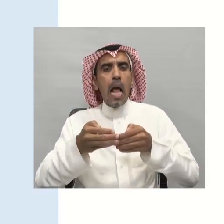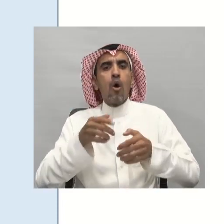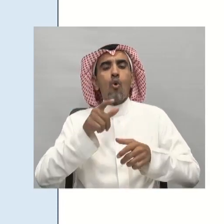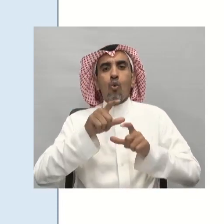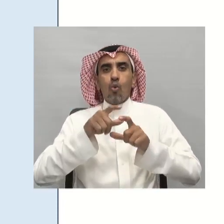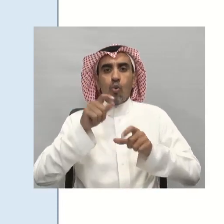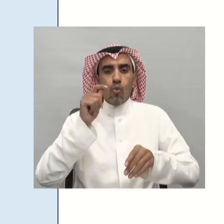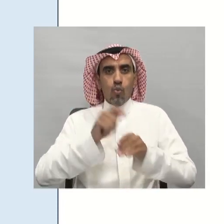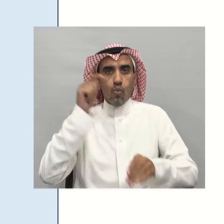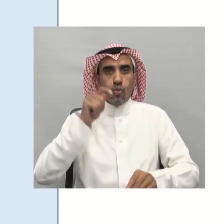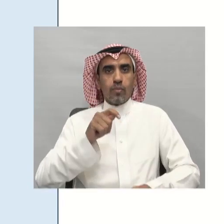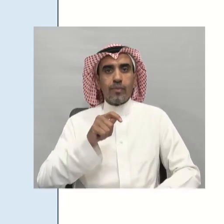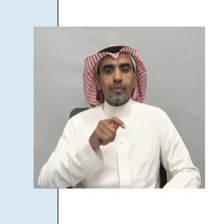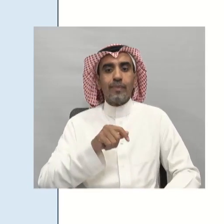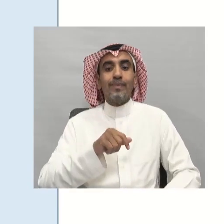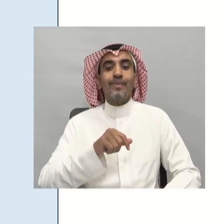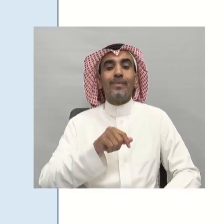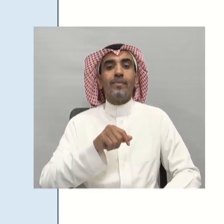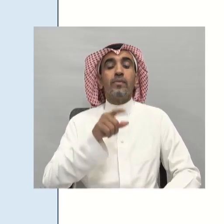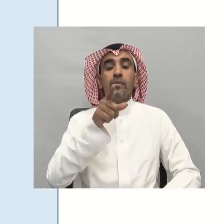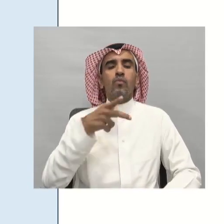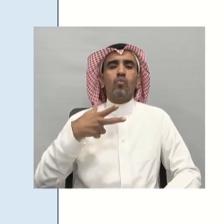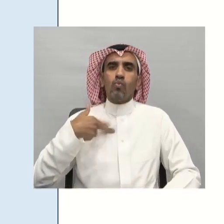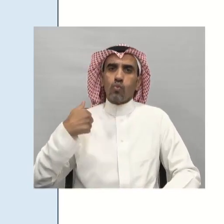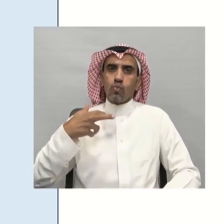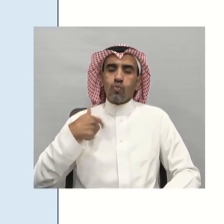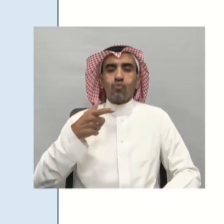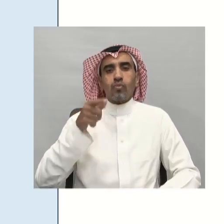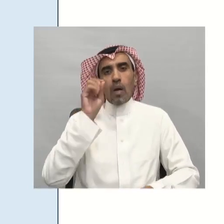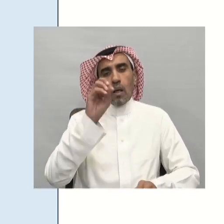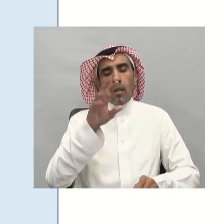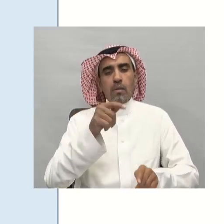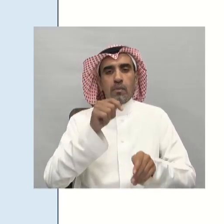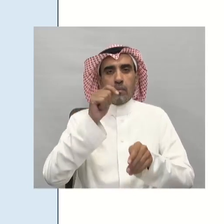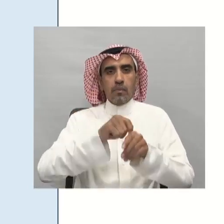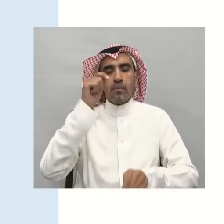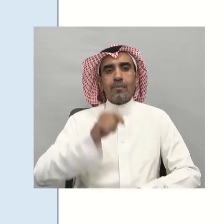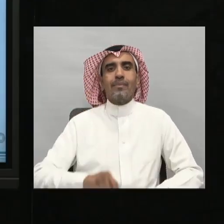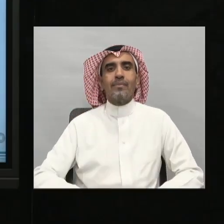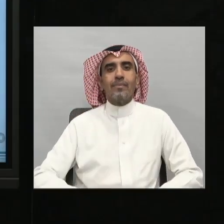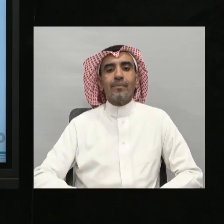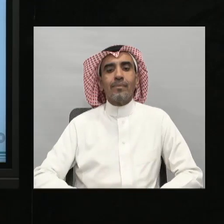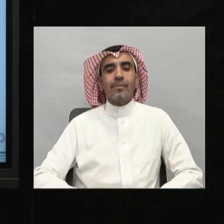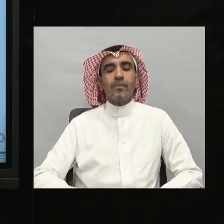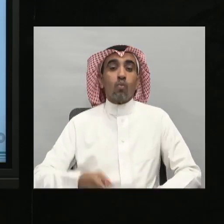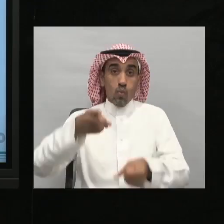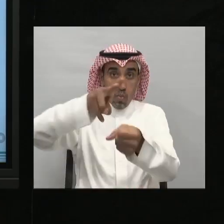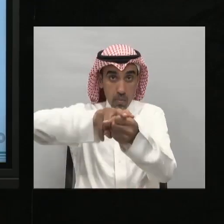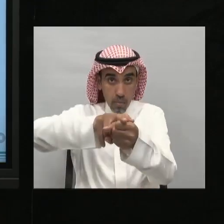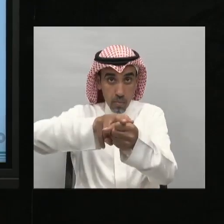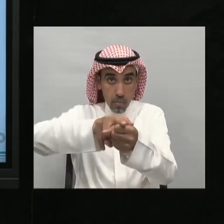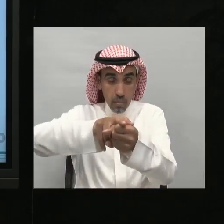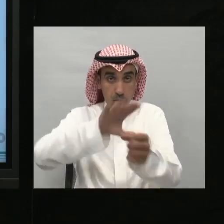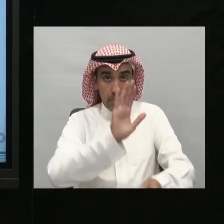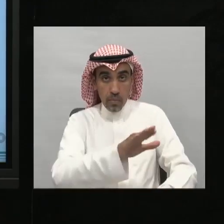لاسعة. إذن لهذا السبب سميت اللاسعات بهذا الاسم. أيضا